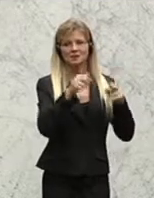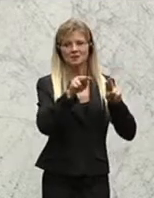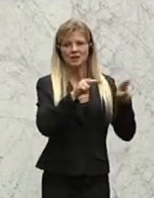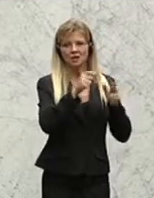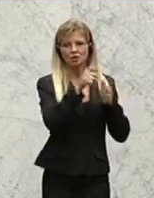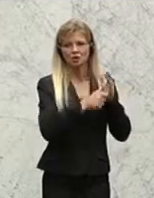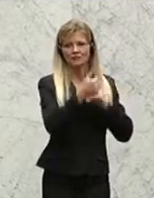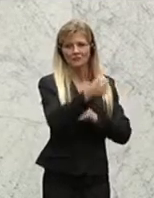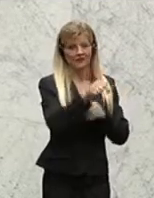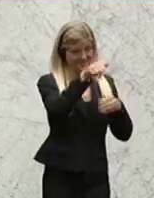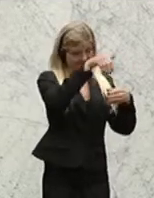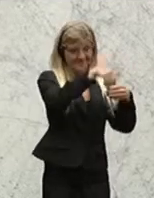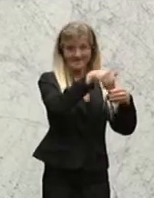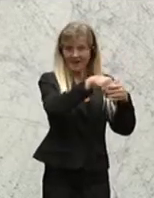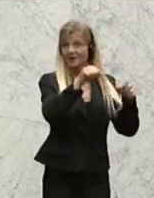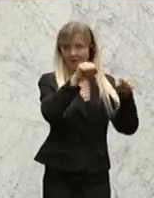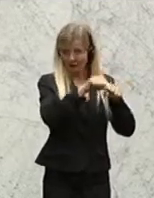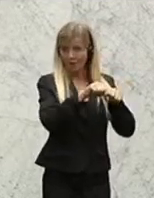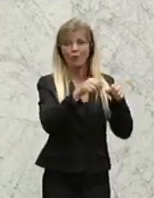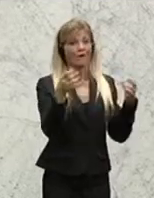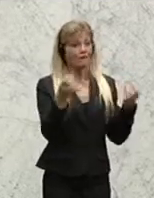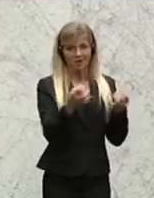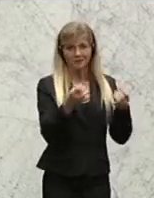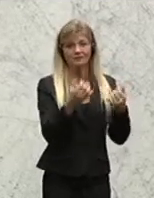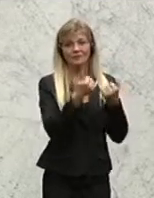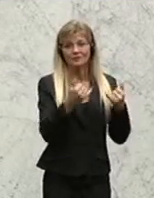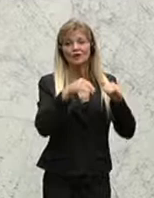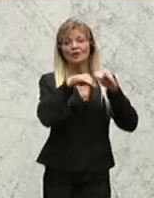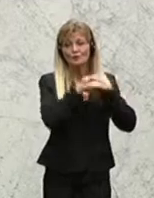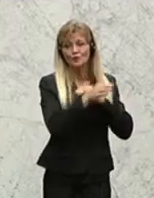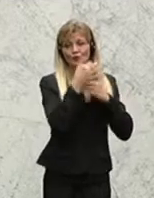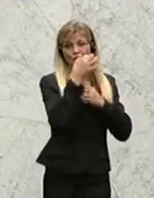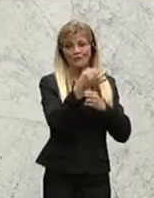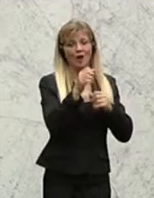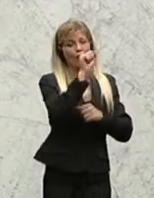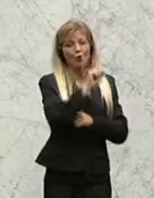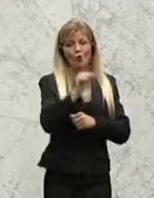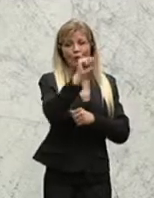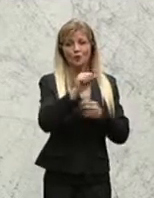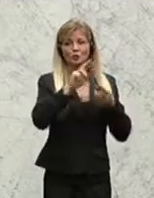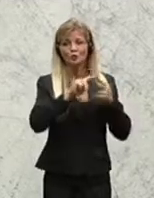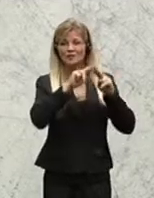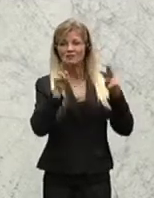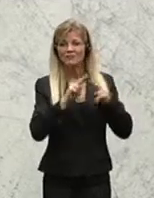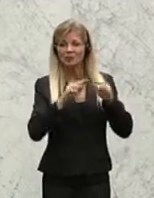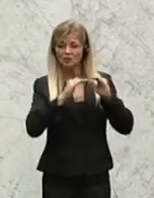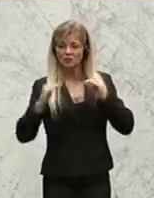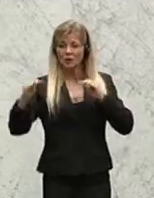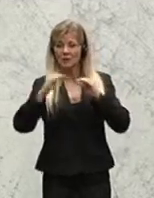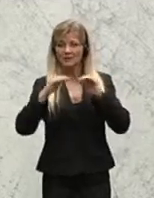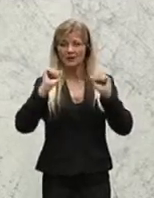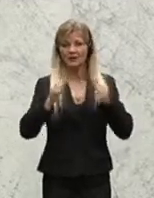die Lösung der Flüchtlingsfrage auf europäischer und internationaler Ebene. Dass dieser